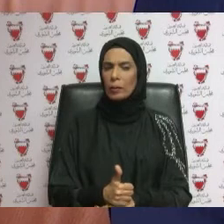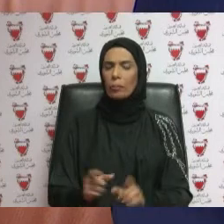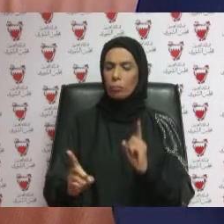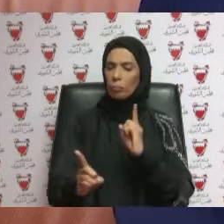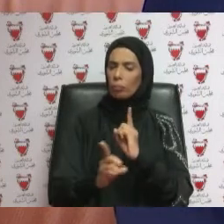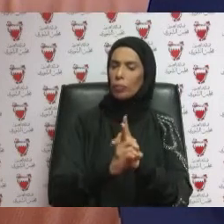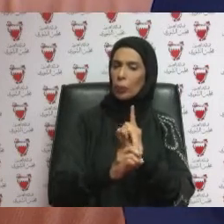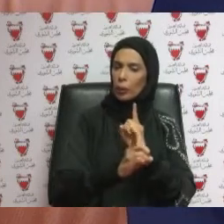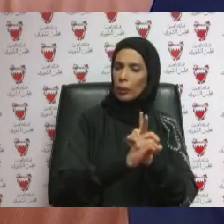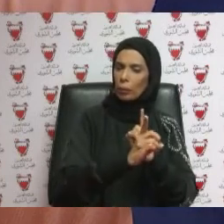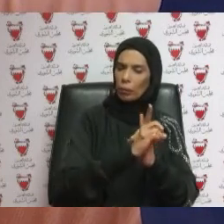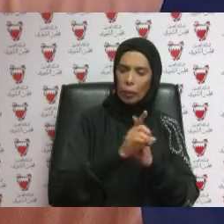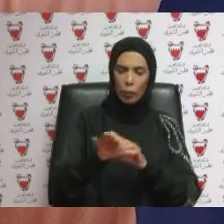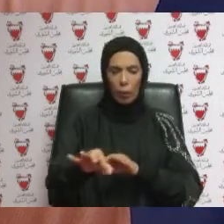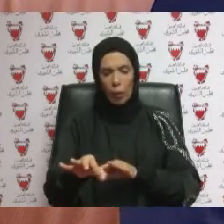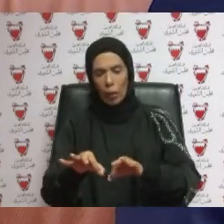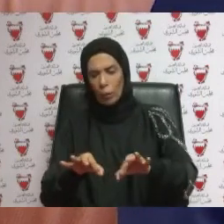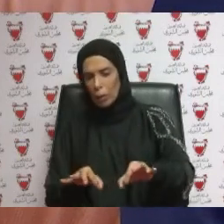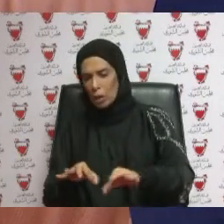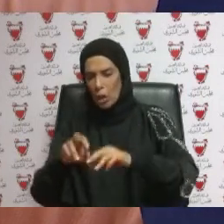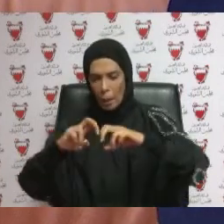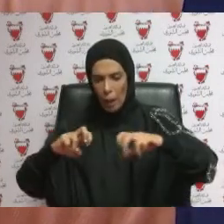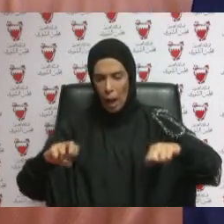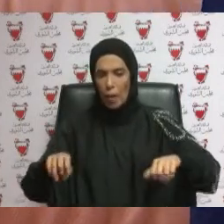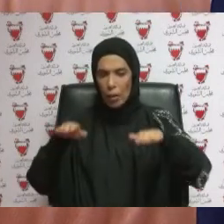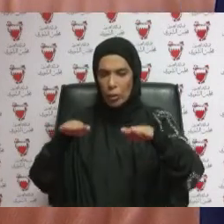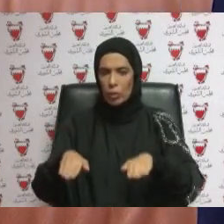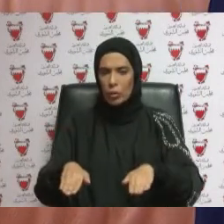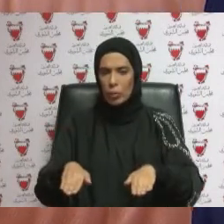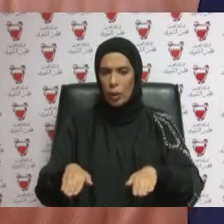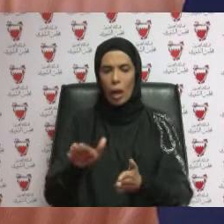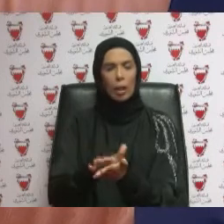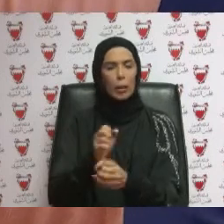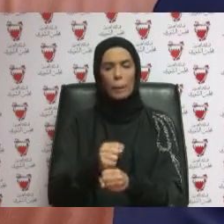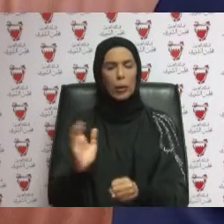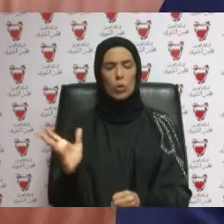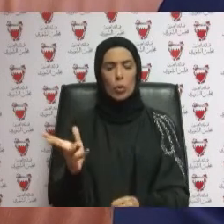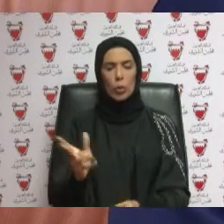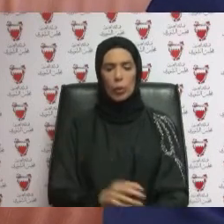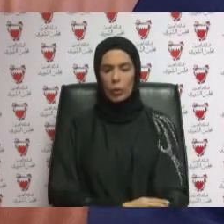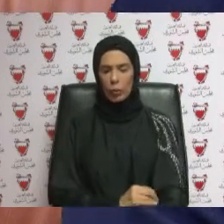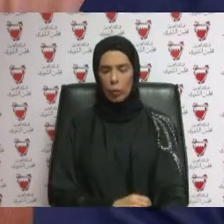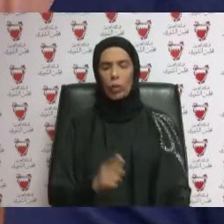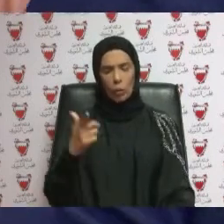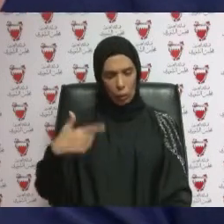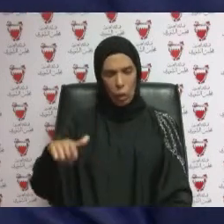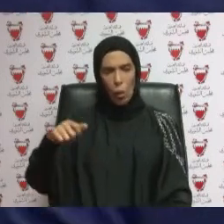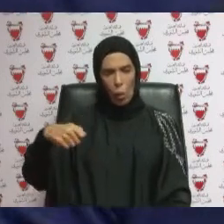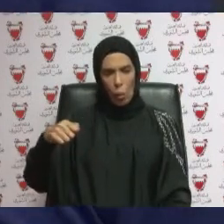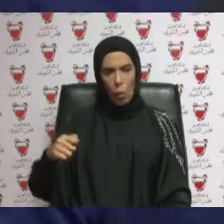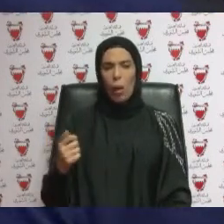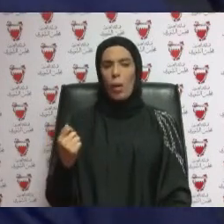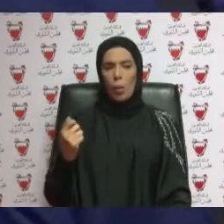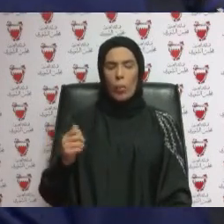اللقاءات والتدابير اللي دائما يبحثها المجلس في كيف يقدر يطبقها. صحيح أن وزارة المالية